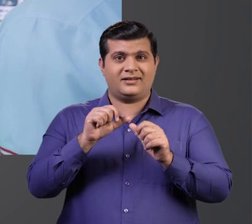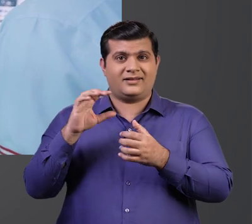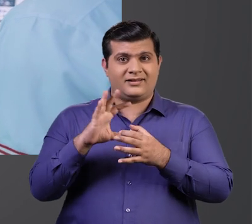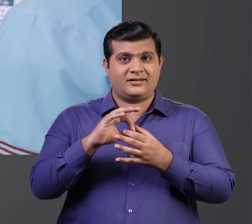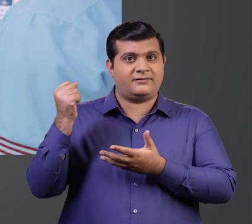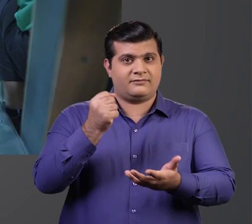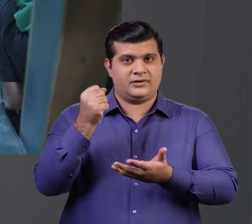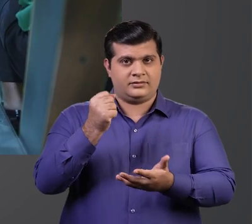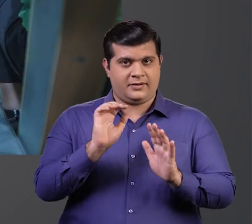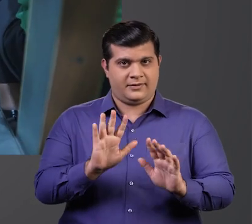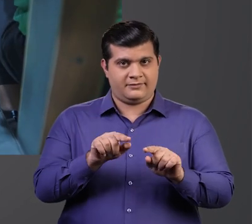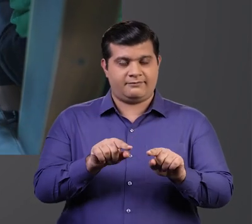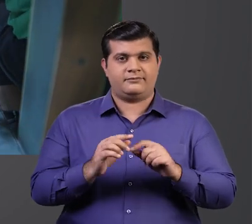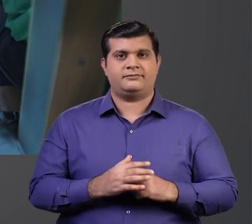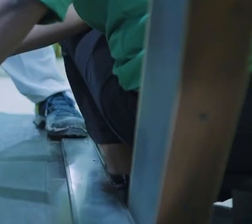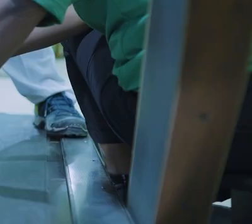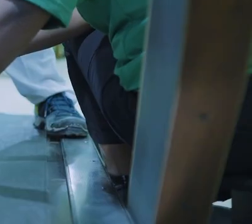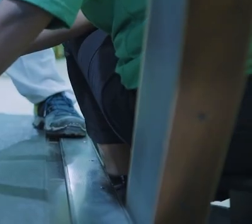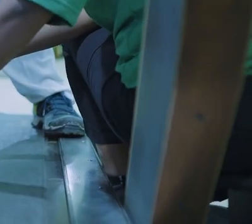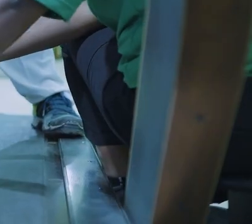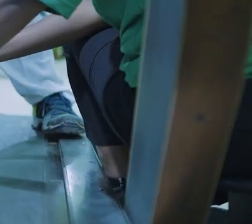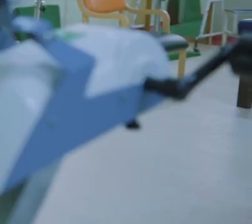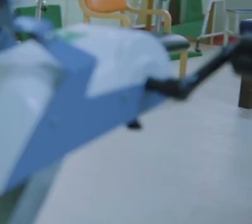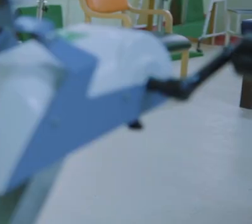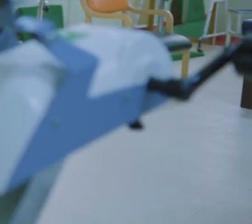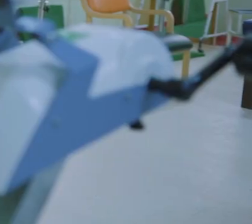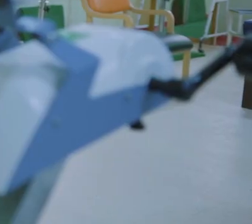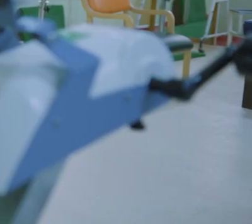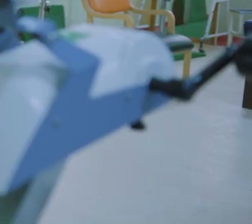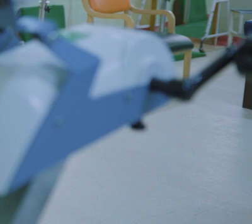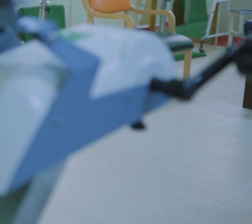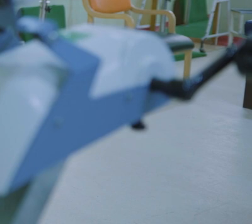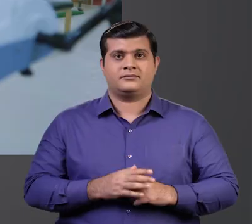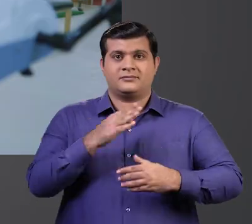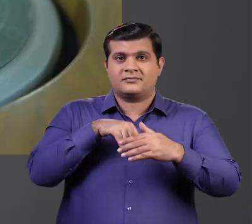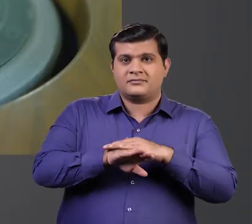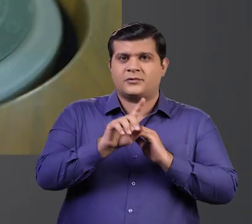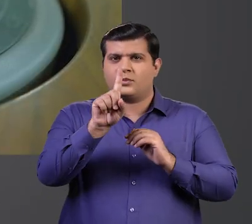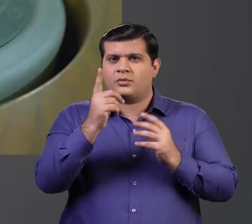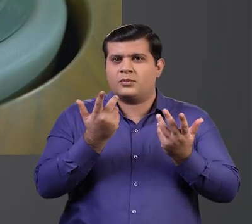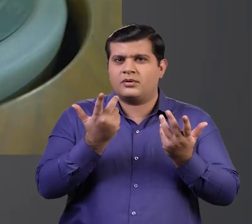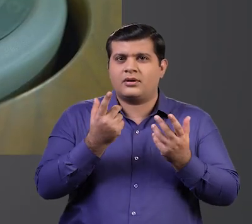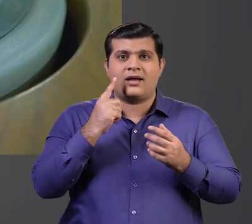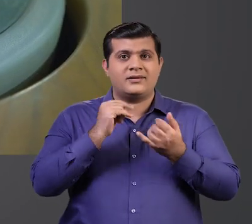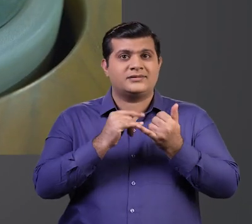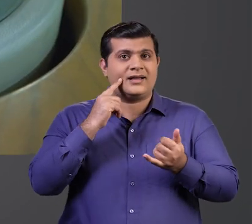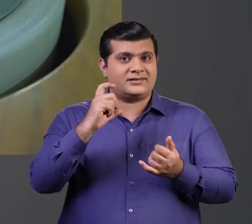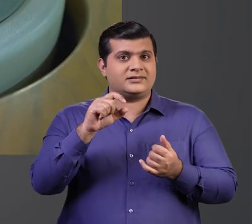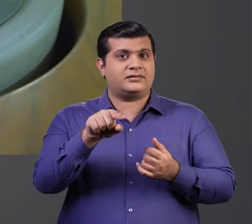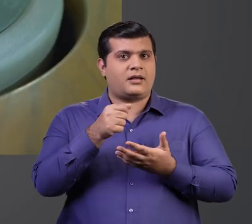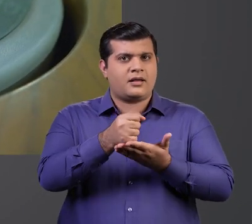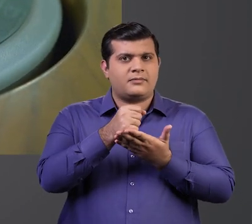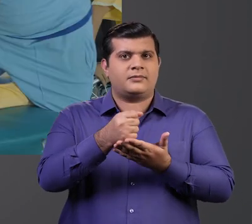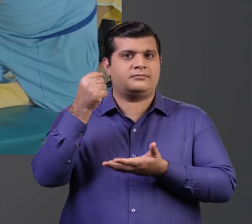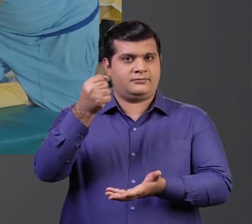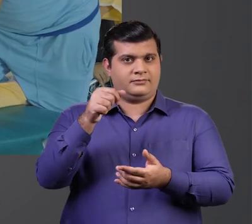के विभिन्न गतिविधियों को वित्तीय सहायता प्रदान की जाती है। इनमें से एक है ISIC की